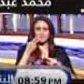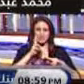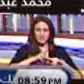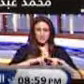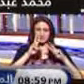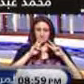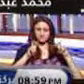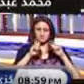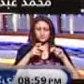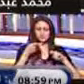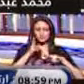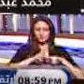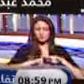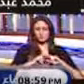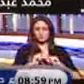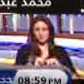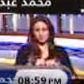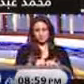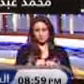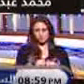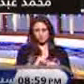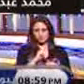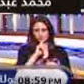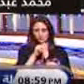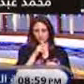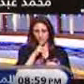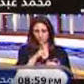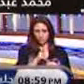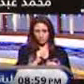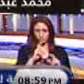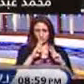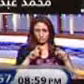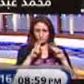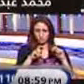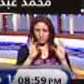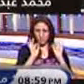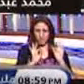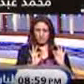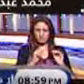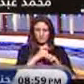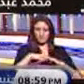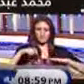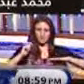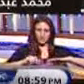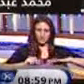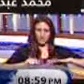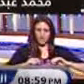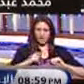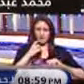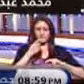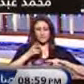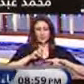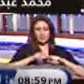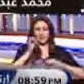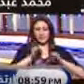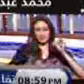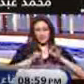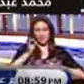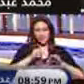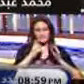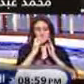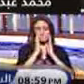فيها. وبقول لحضرتك ان بالفعل بدأت التحقيقات امام نيابة الثورة في هذا